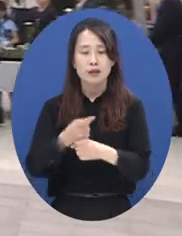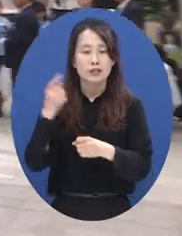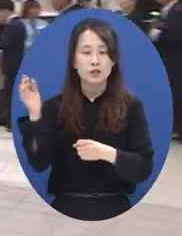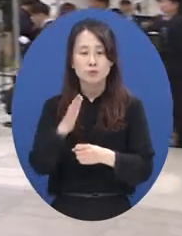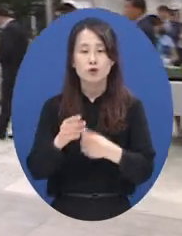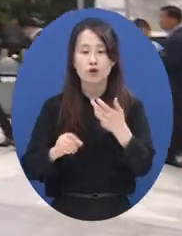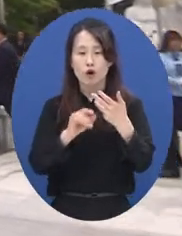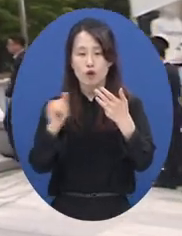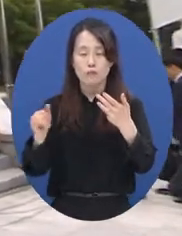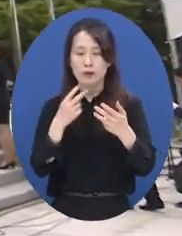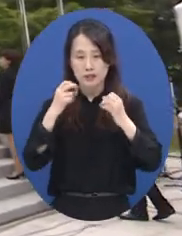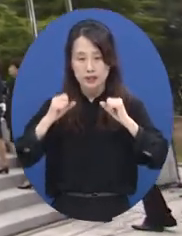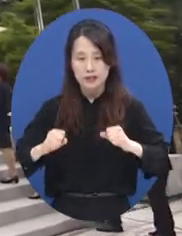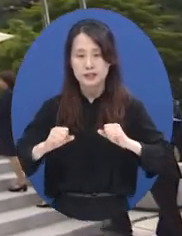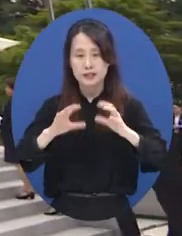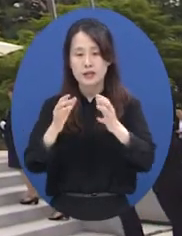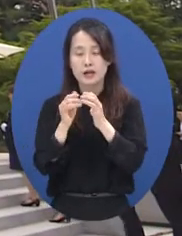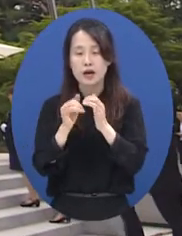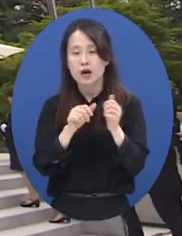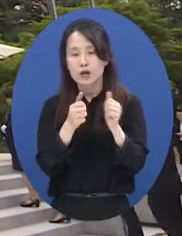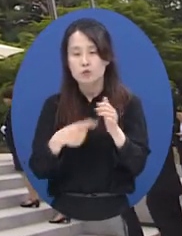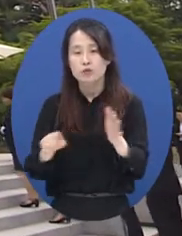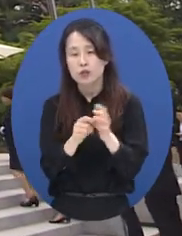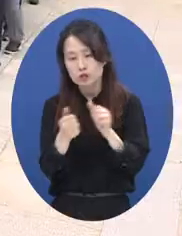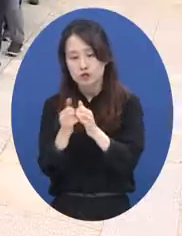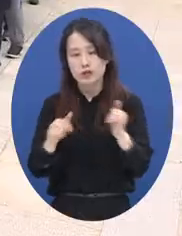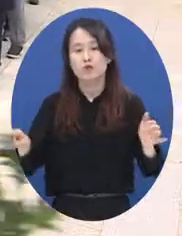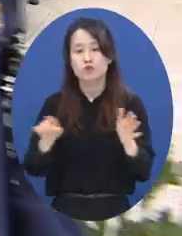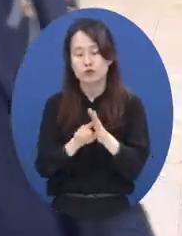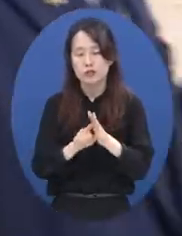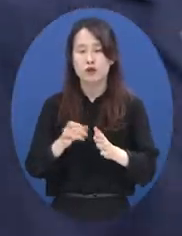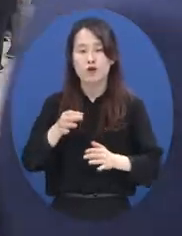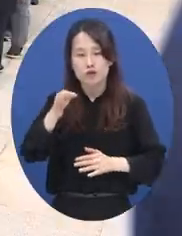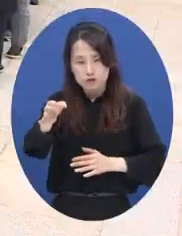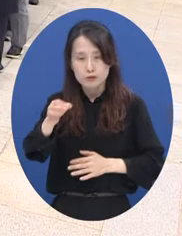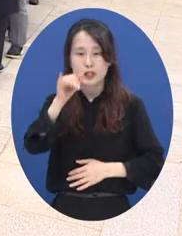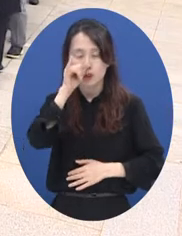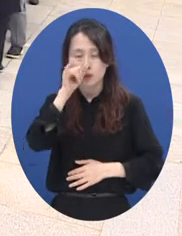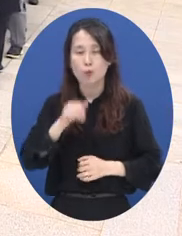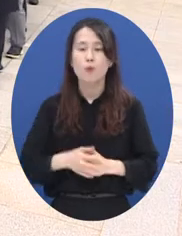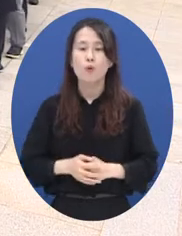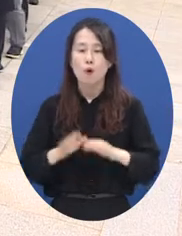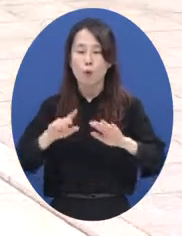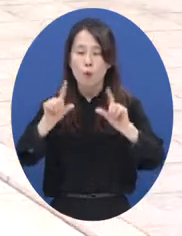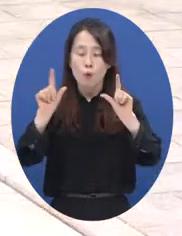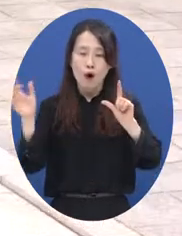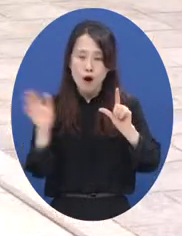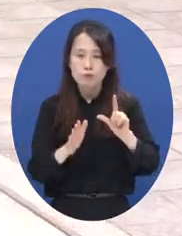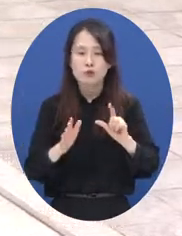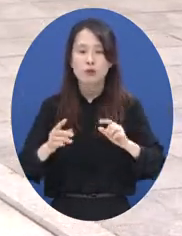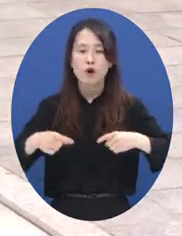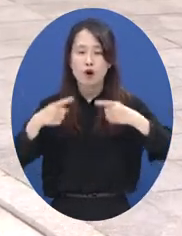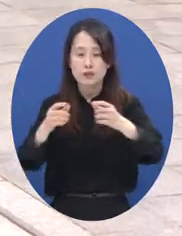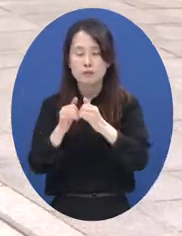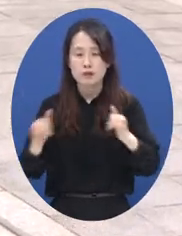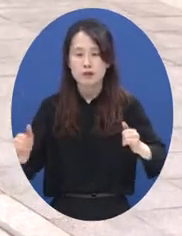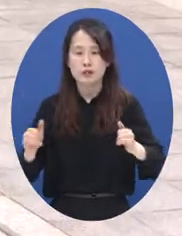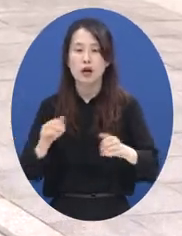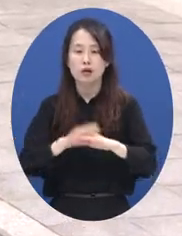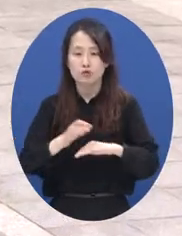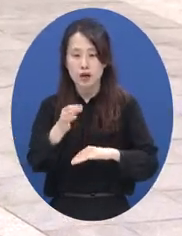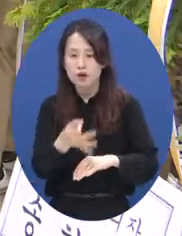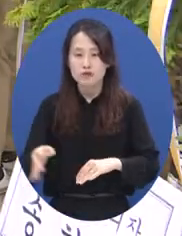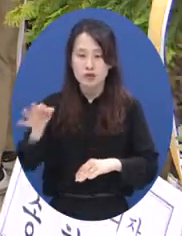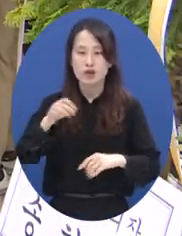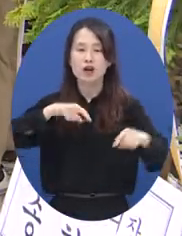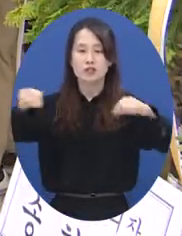경기도는 작년부터 8명의 생존 애국지사를 위한 경기광복 유공연금을 지급하기 시작했고 올해부터는 참전 명예수당의